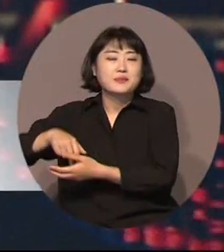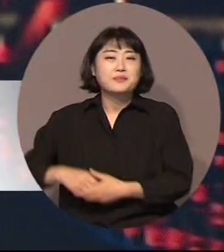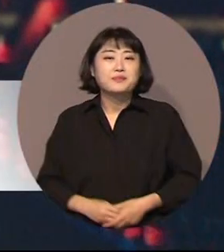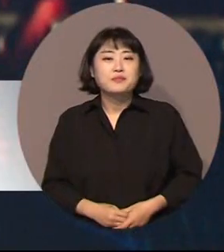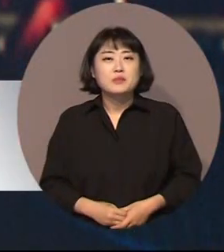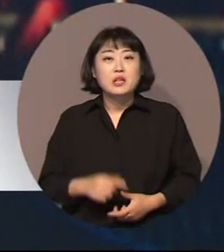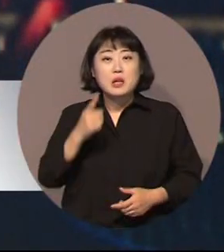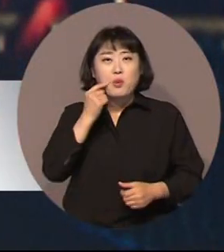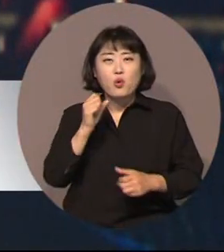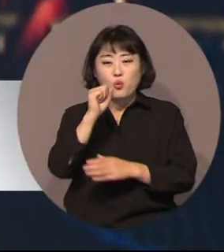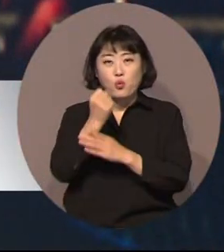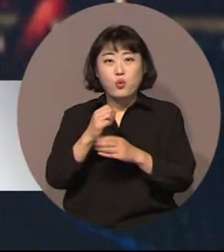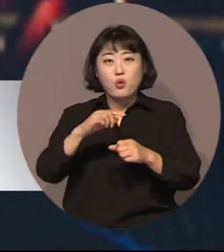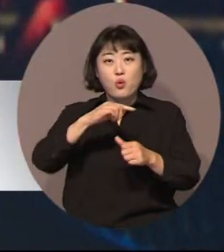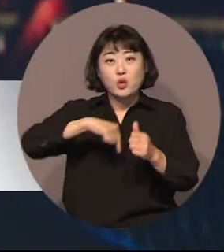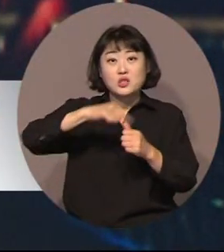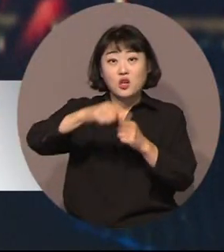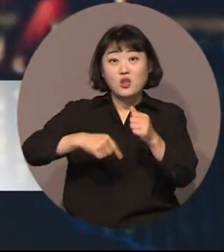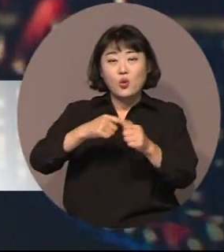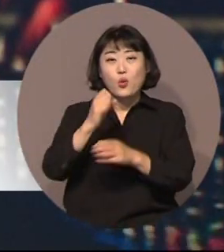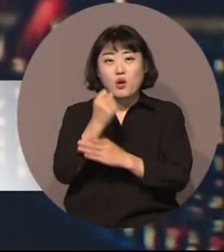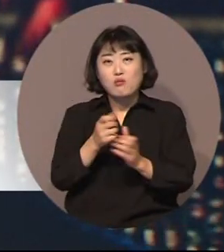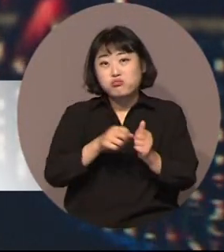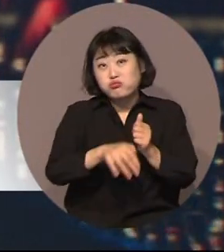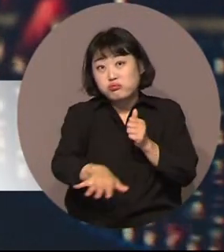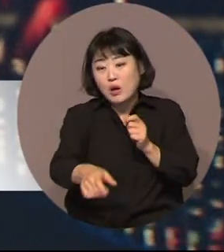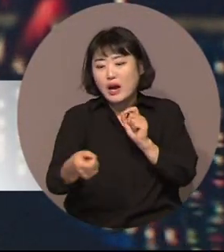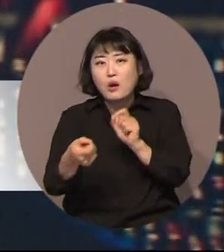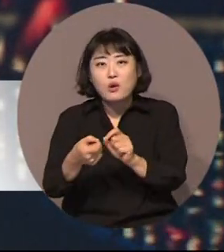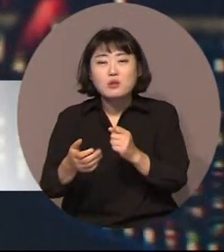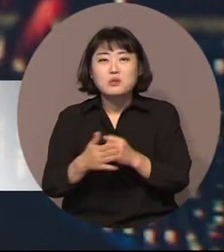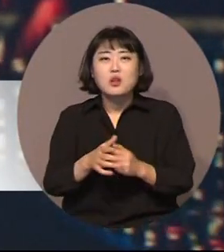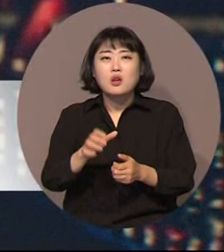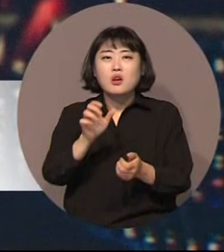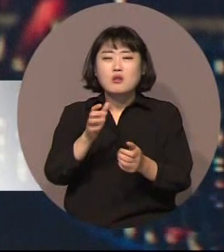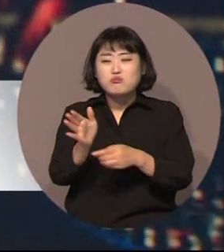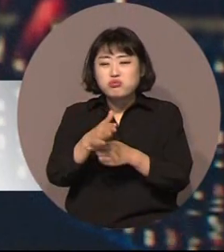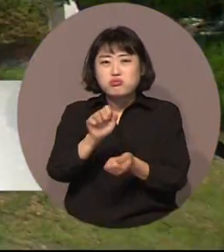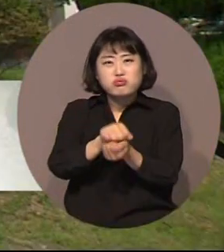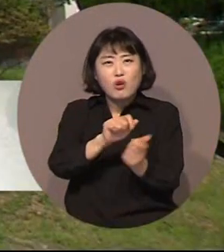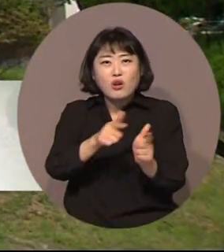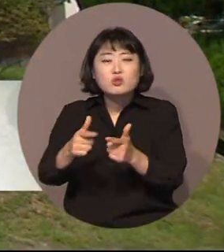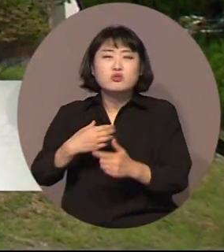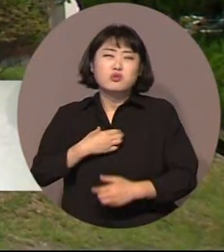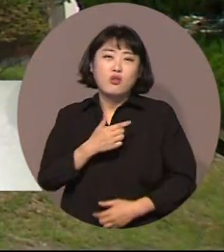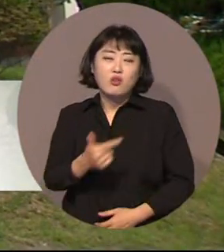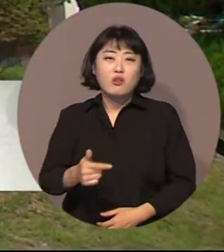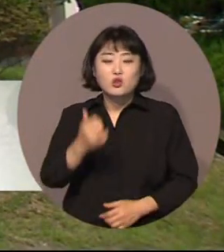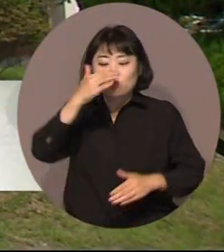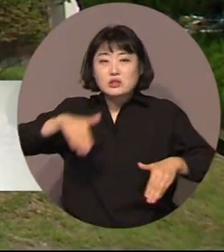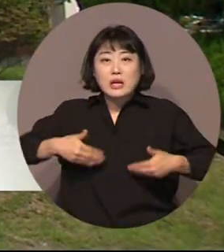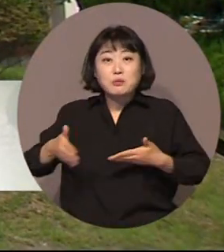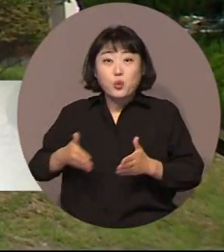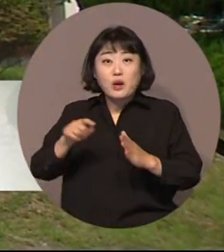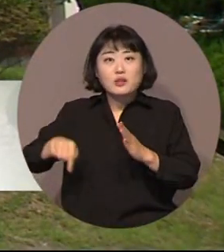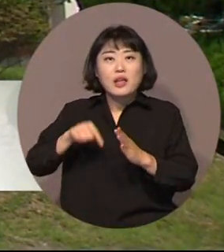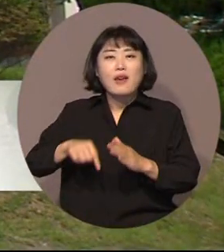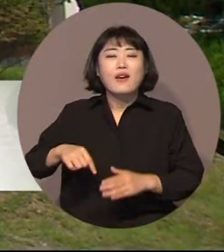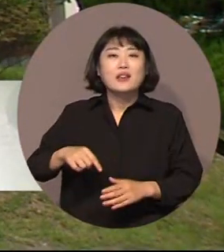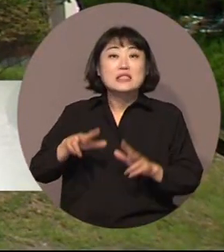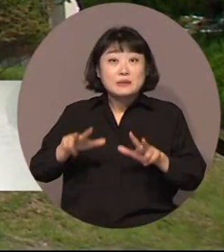일본 원전 오염수 방류가 임박하면서 수산물 안전에 대한 우려가 큰 가운데 충남도 내 수산물에서는